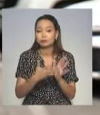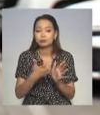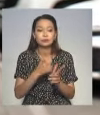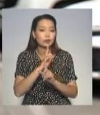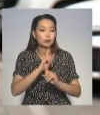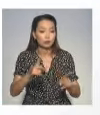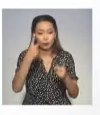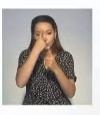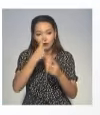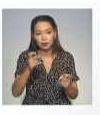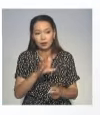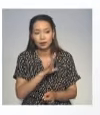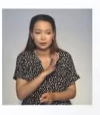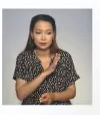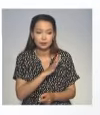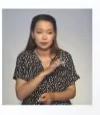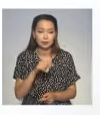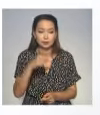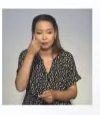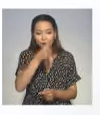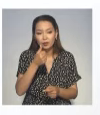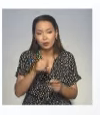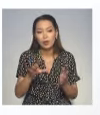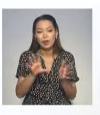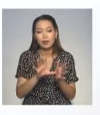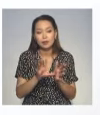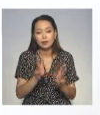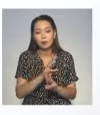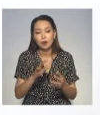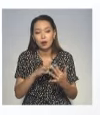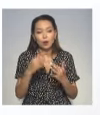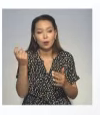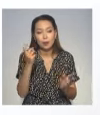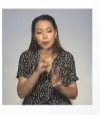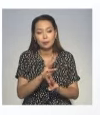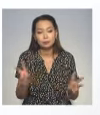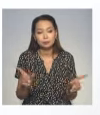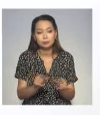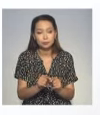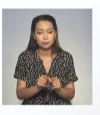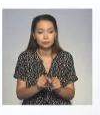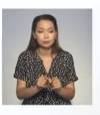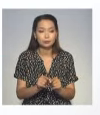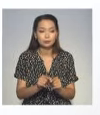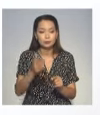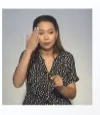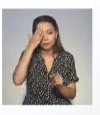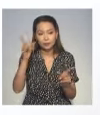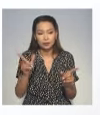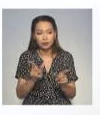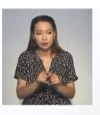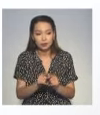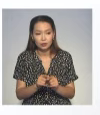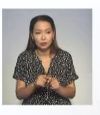деп сендірді. Осы жылы энергетика министрлігі ауыл шаруашылығы министрлігімен әкімдіктерпен